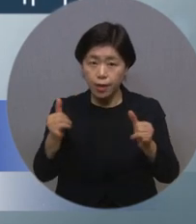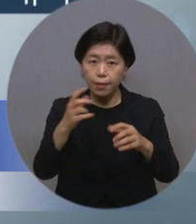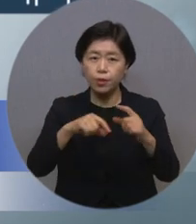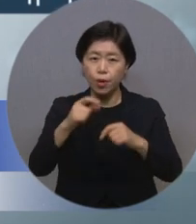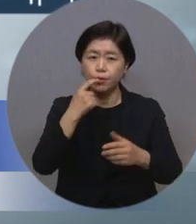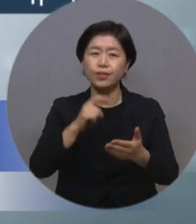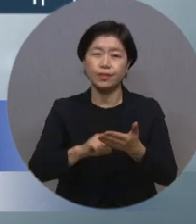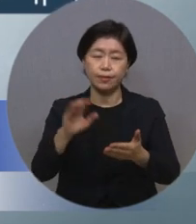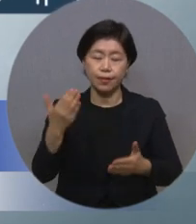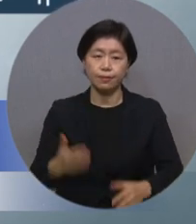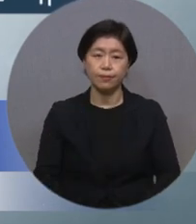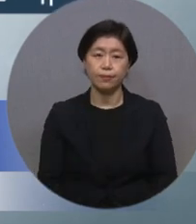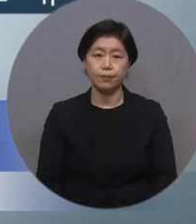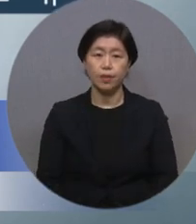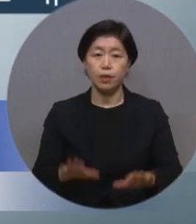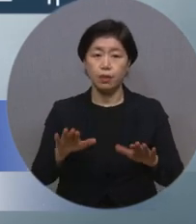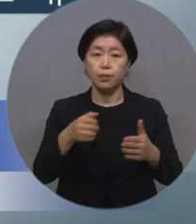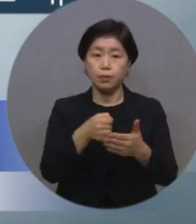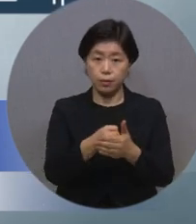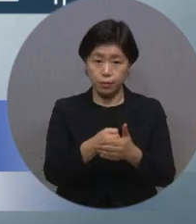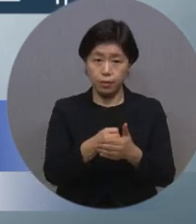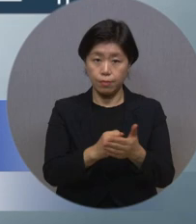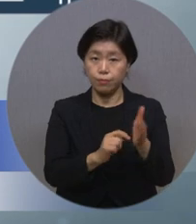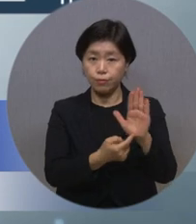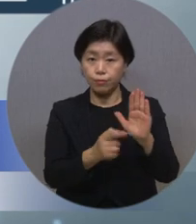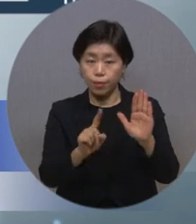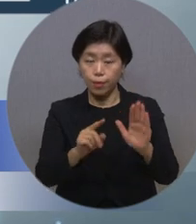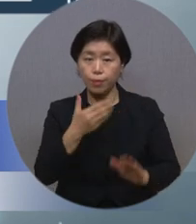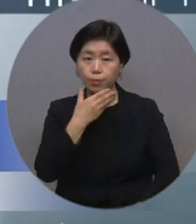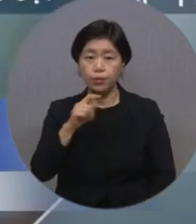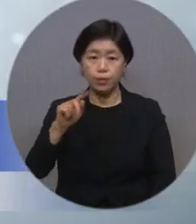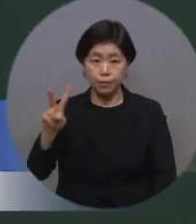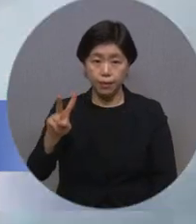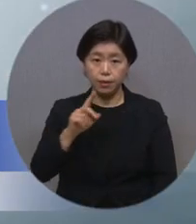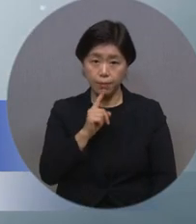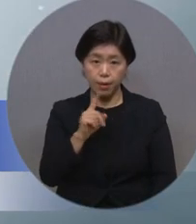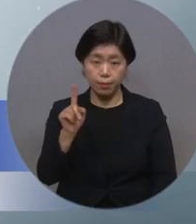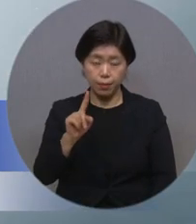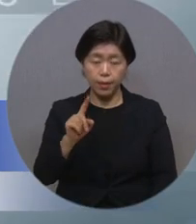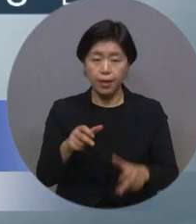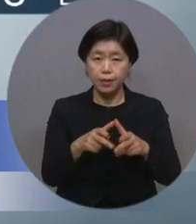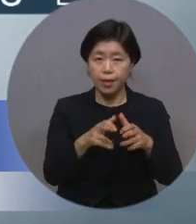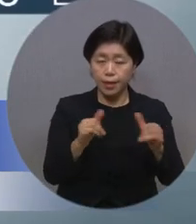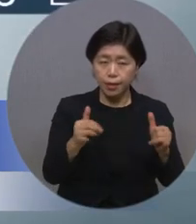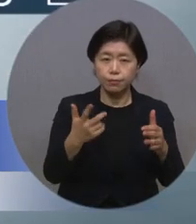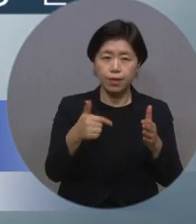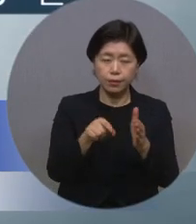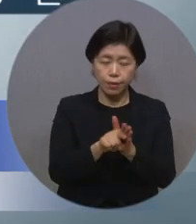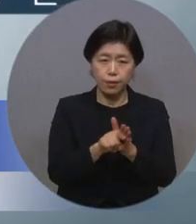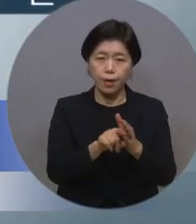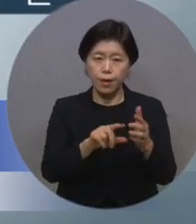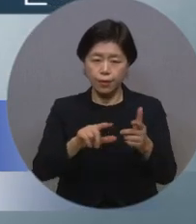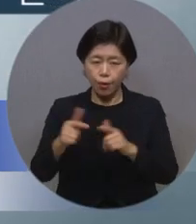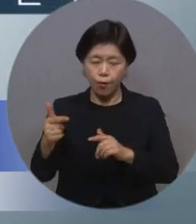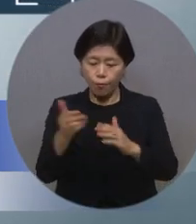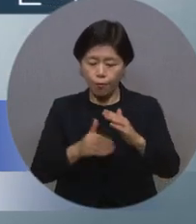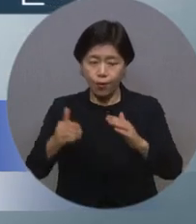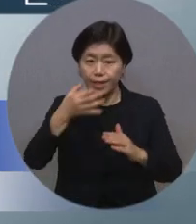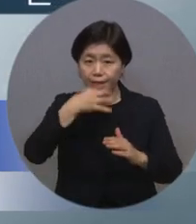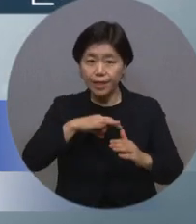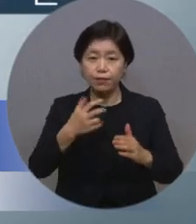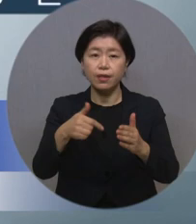이번 선정결과와 관련해 복지tv는 장애인과 소외계층을 위해 누적 역할이 필요한 모든